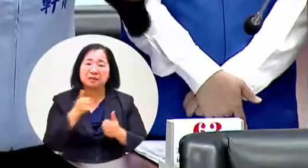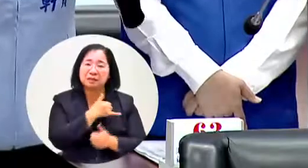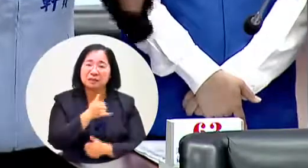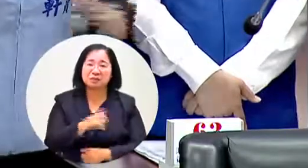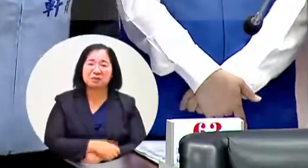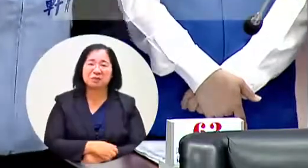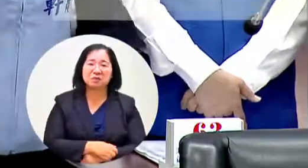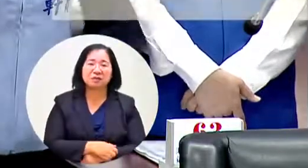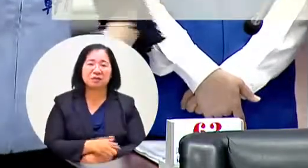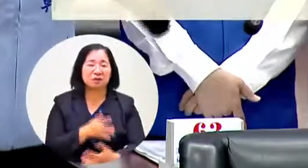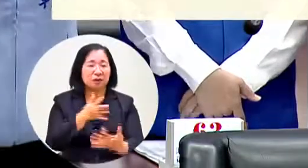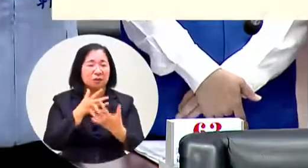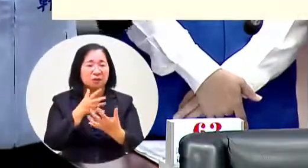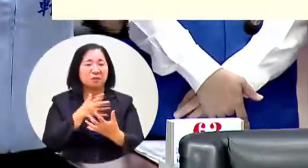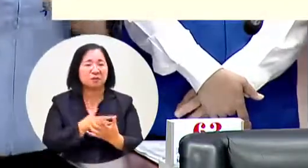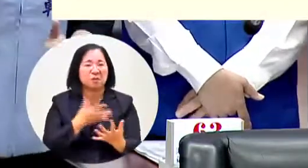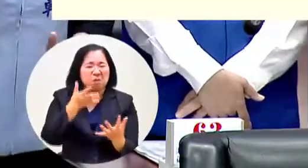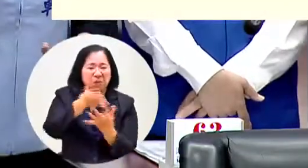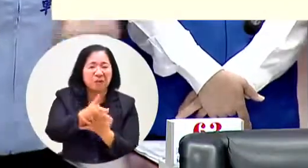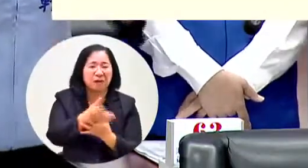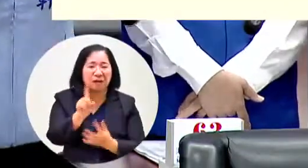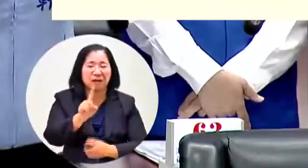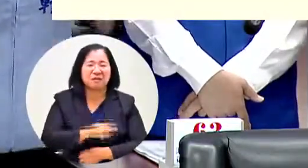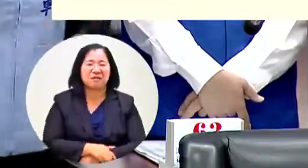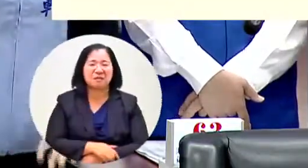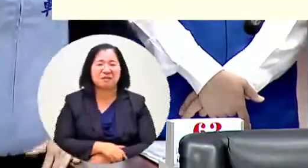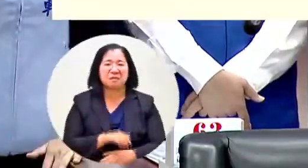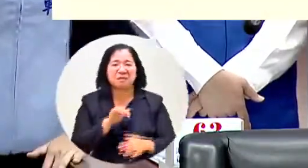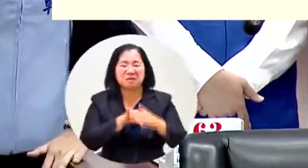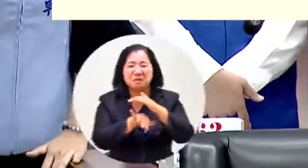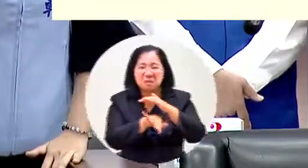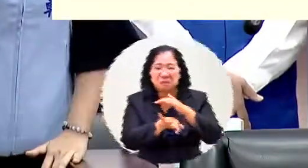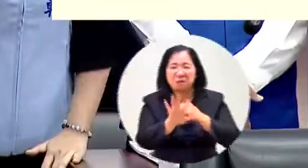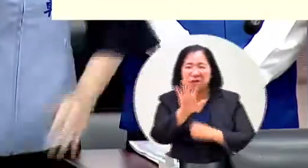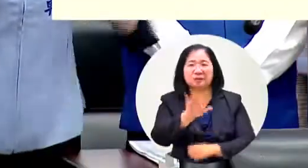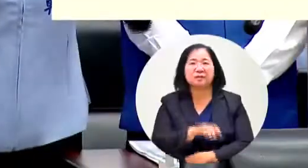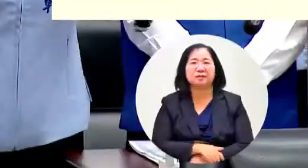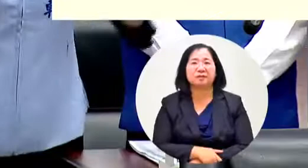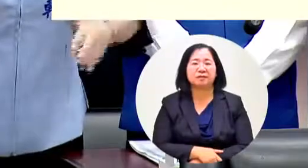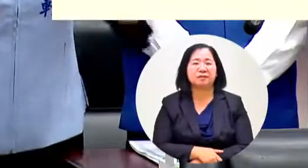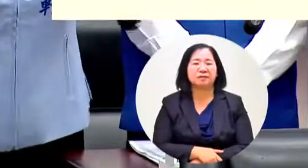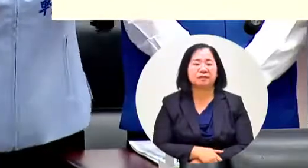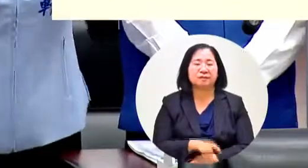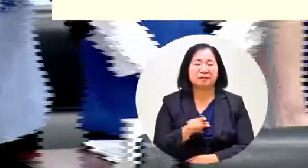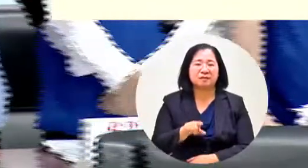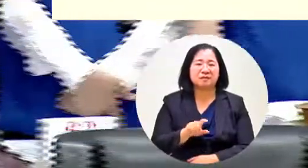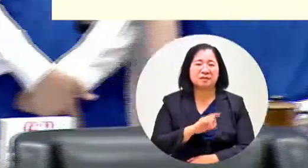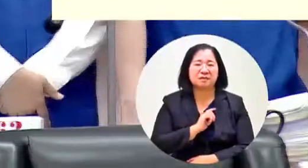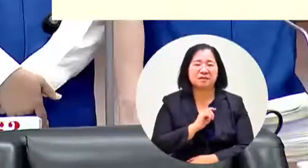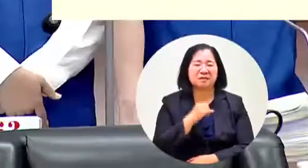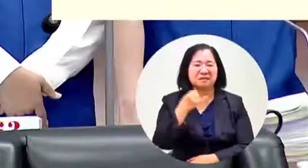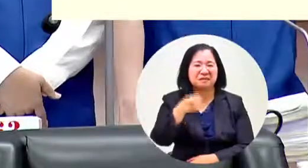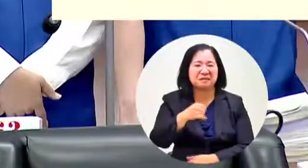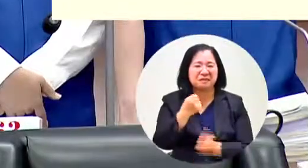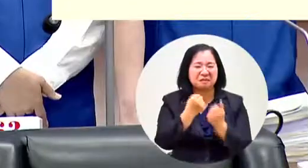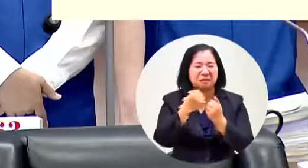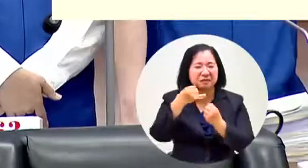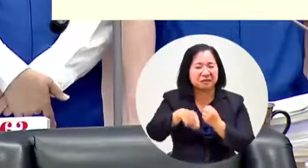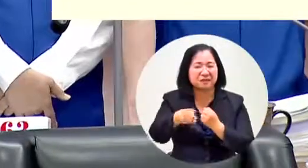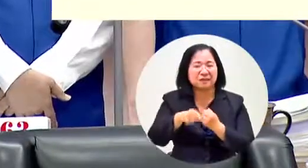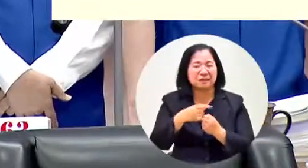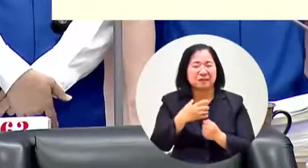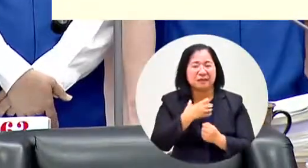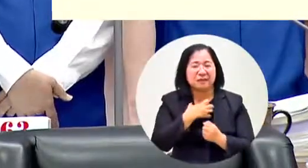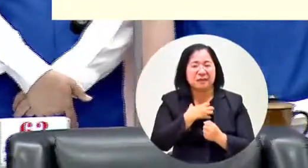爱惜台湾和谐的社会，来保护我们台湾民主的价值。我再一次的呼吁，谢谢邱宇轩议员。 好，谢谢